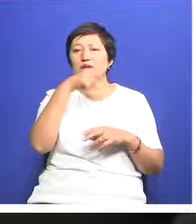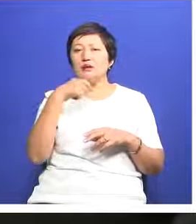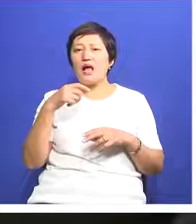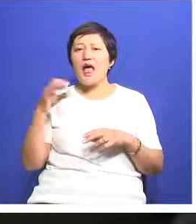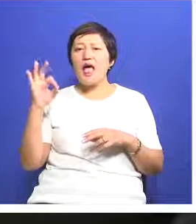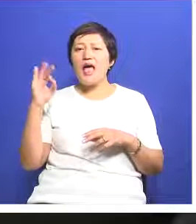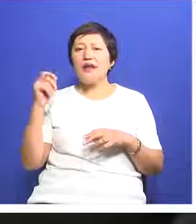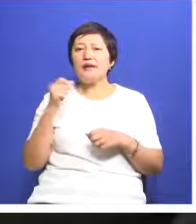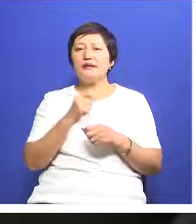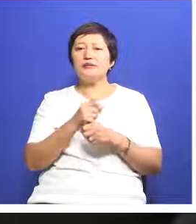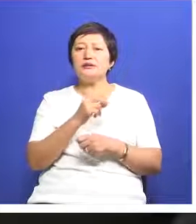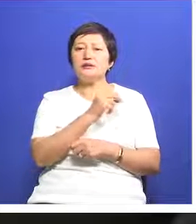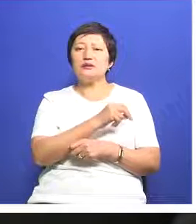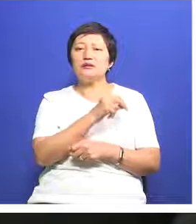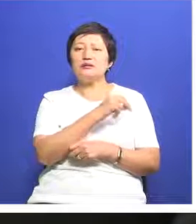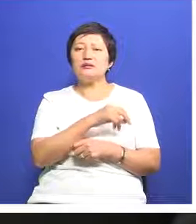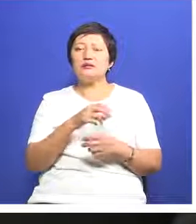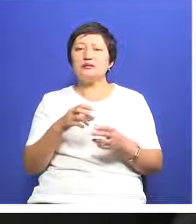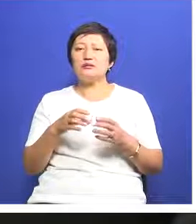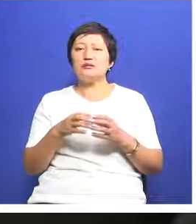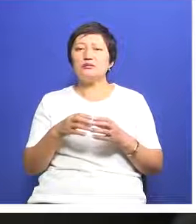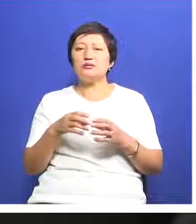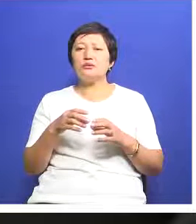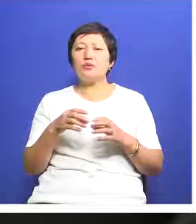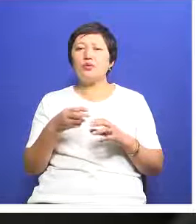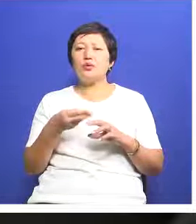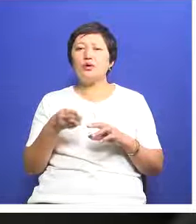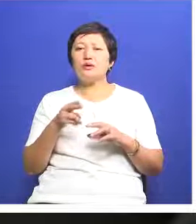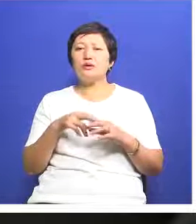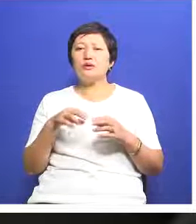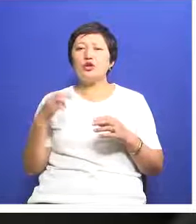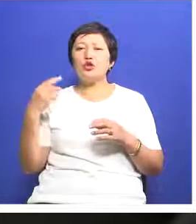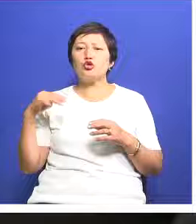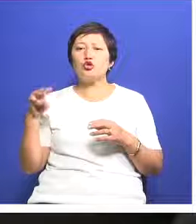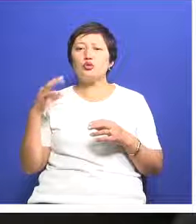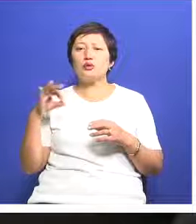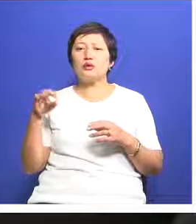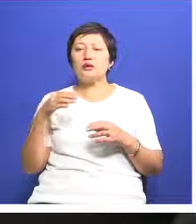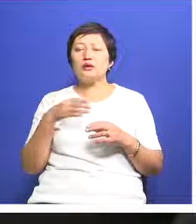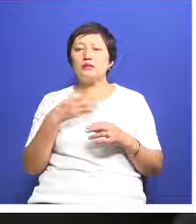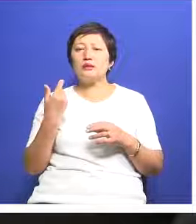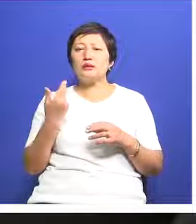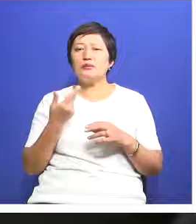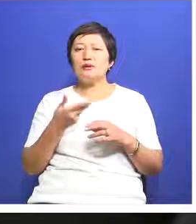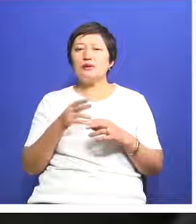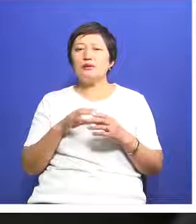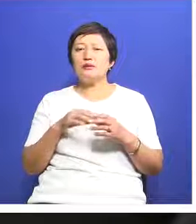hareket jasap atkanımızga sol orunda tur. Kıyımdılamay.